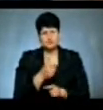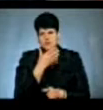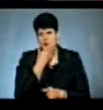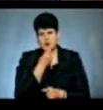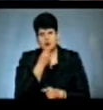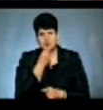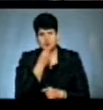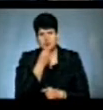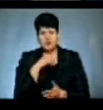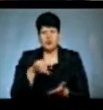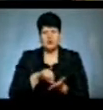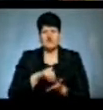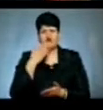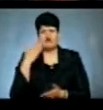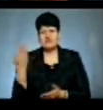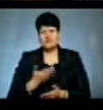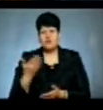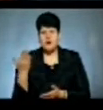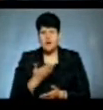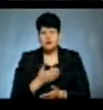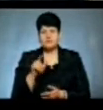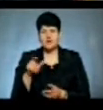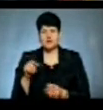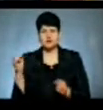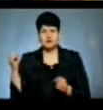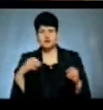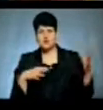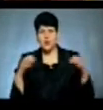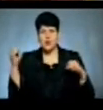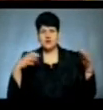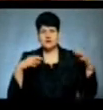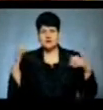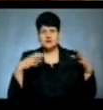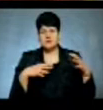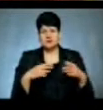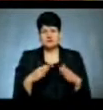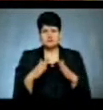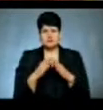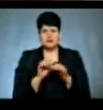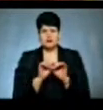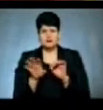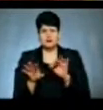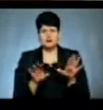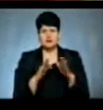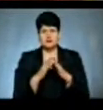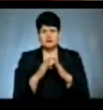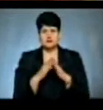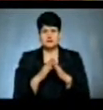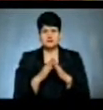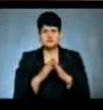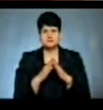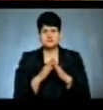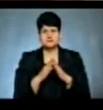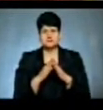гарно виступати. Люди тоді сходилися по домівках до телевізорів